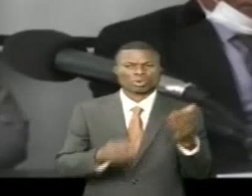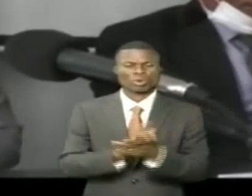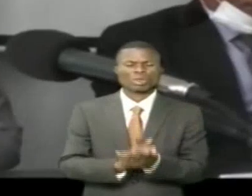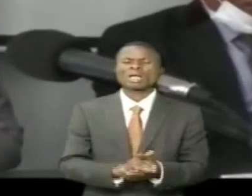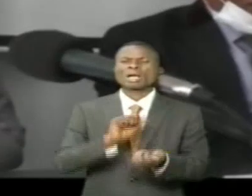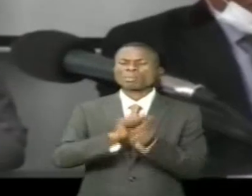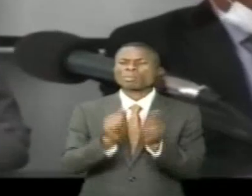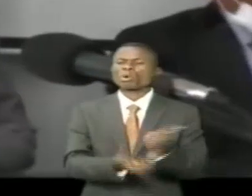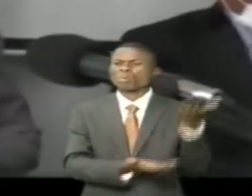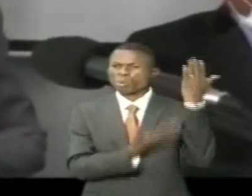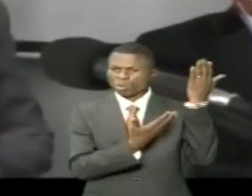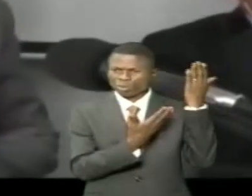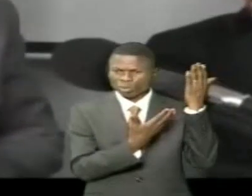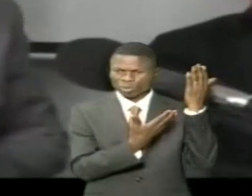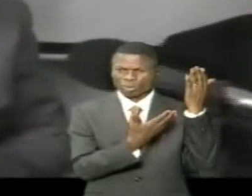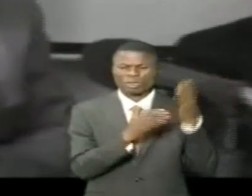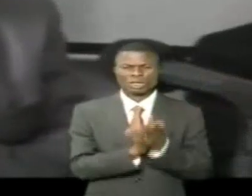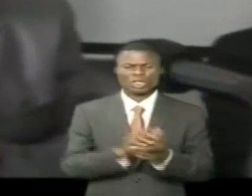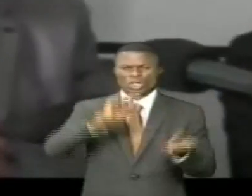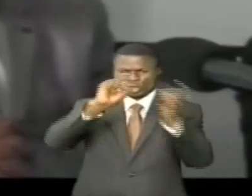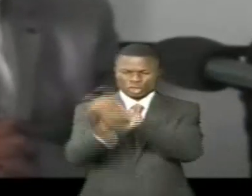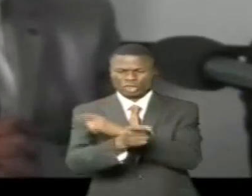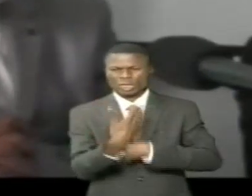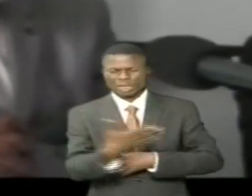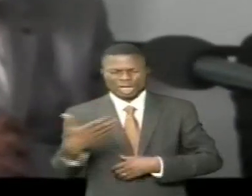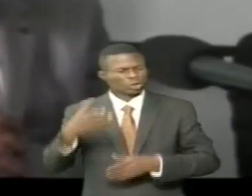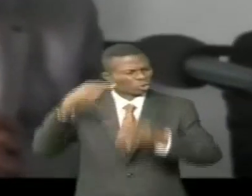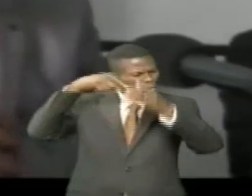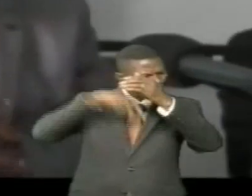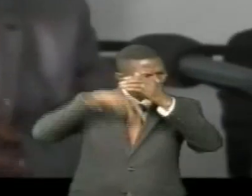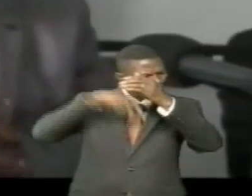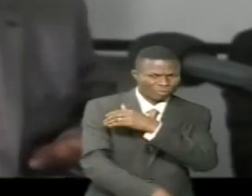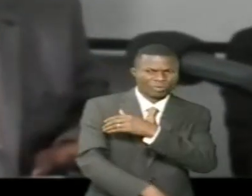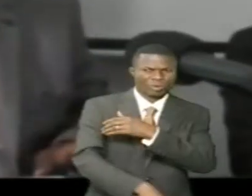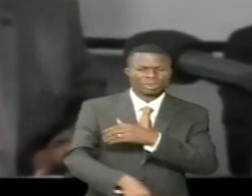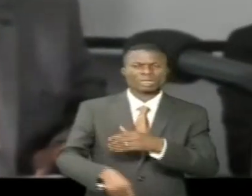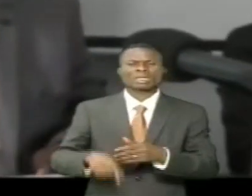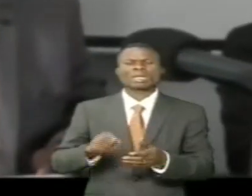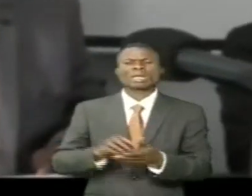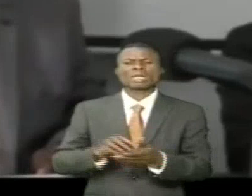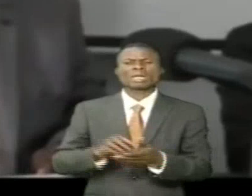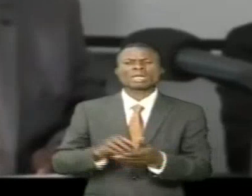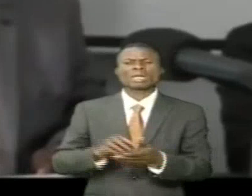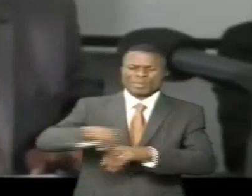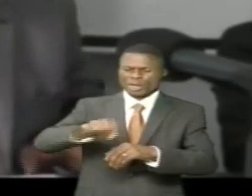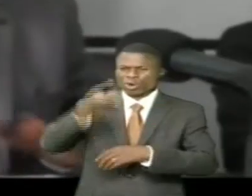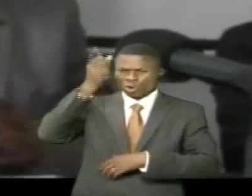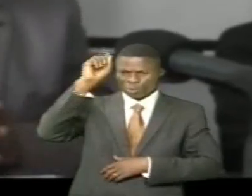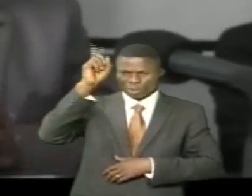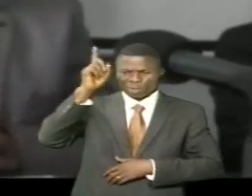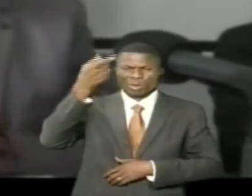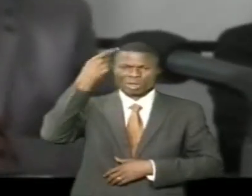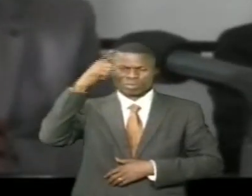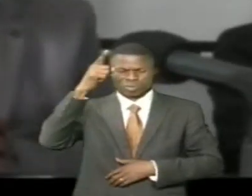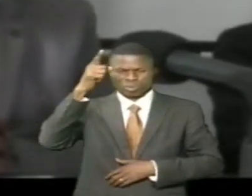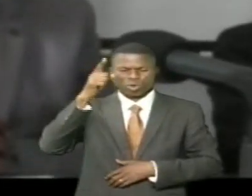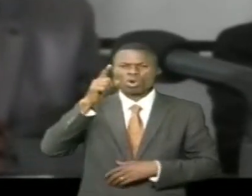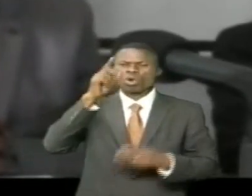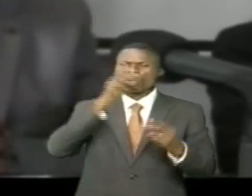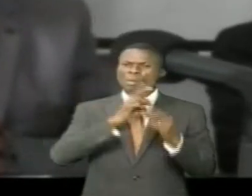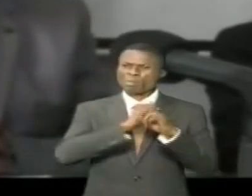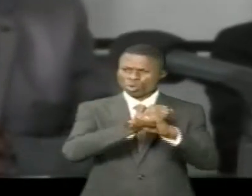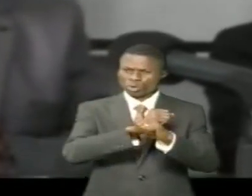nécessité d'initier des réformes en profondeur de la centrale électorale en vue de garantir